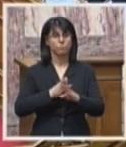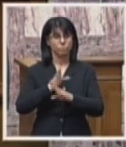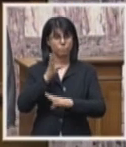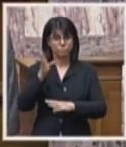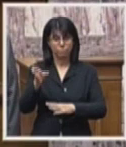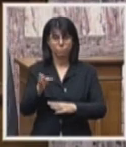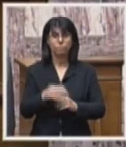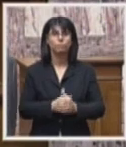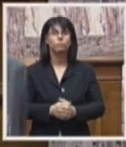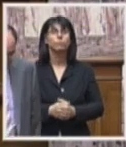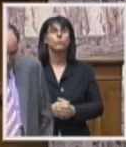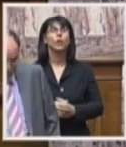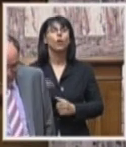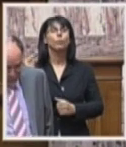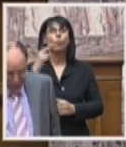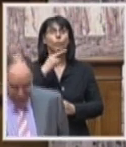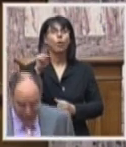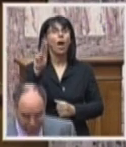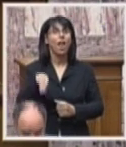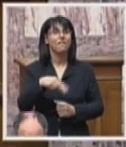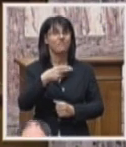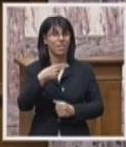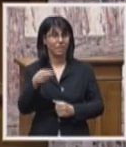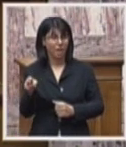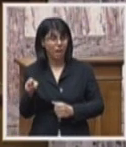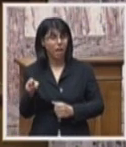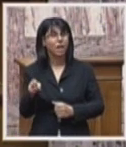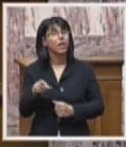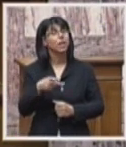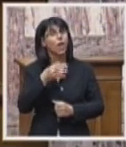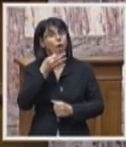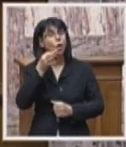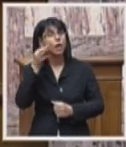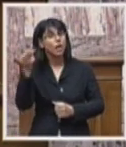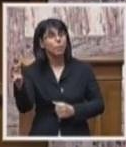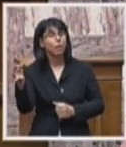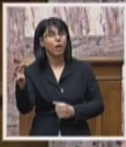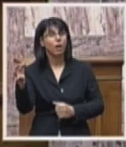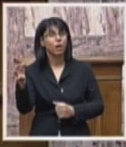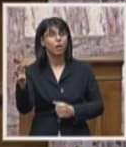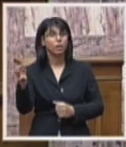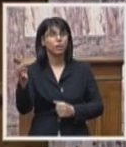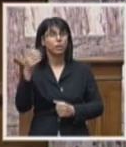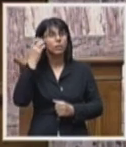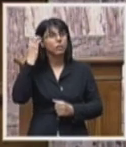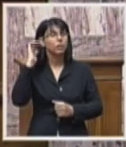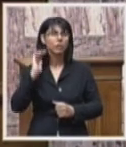στην Πρωθυπουργό της Ελβετίας και έθεσα το θέμα, ήμουν από την Ελβετία, κύριε